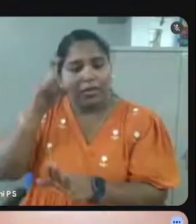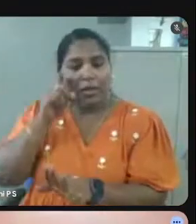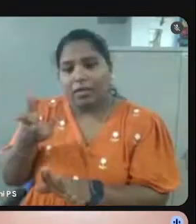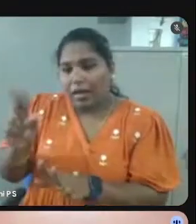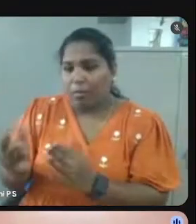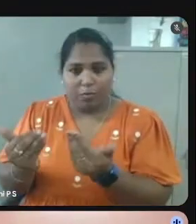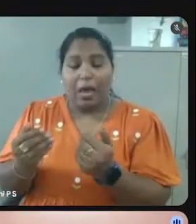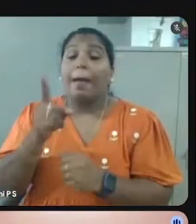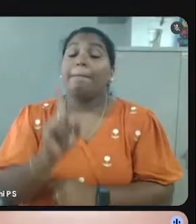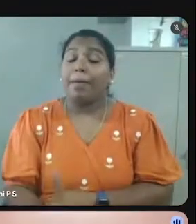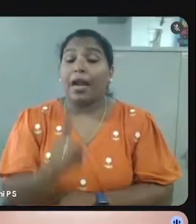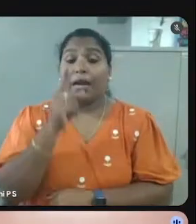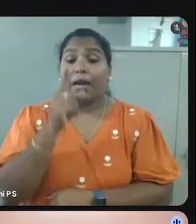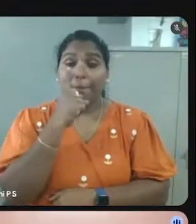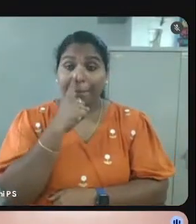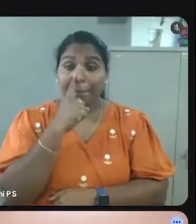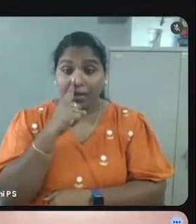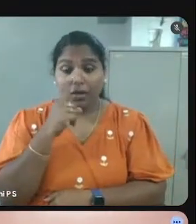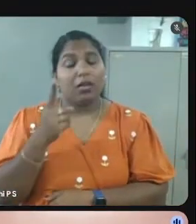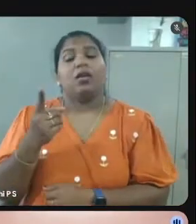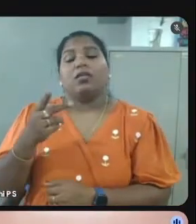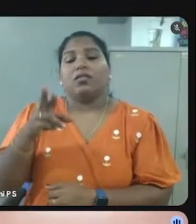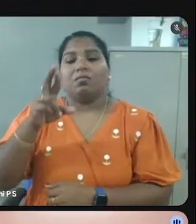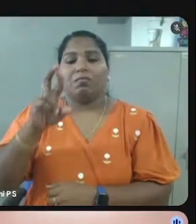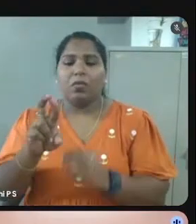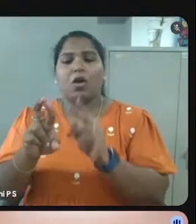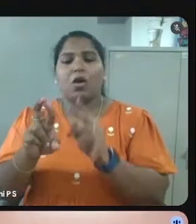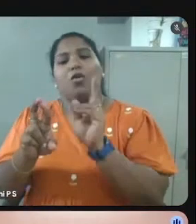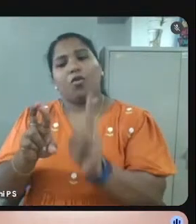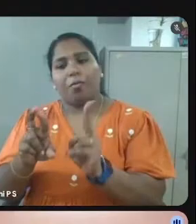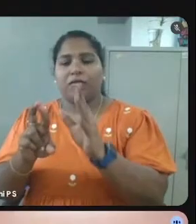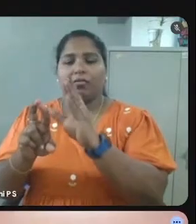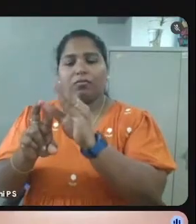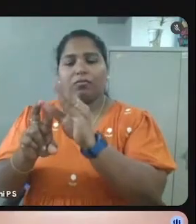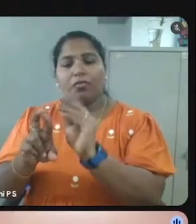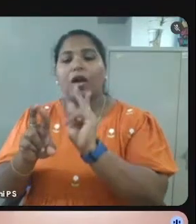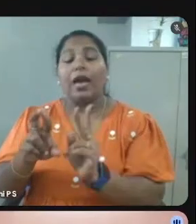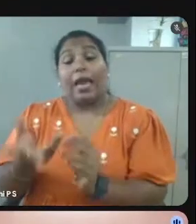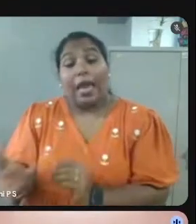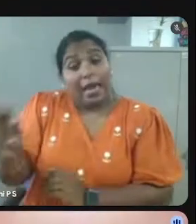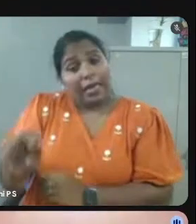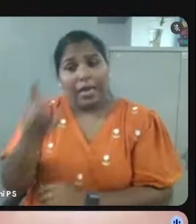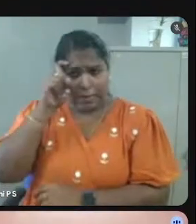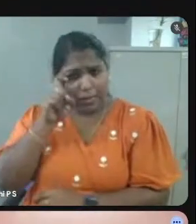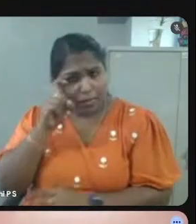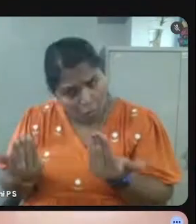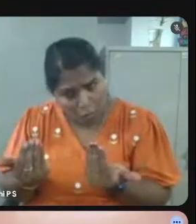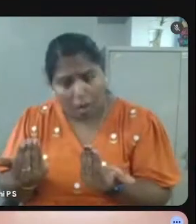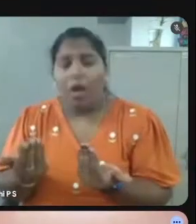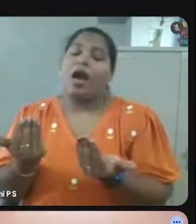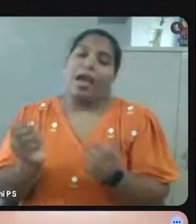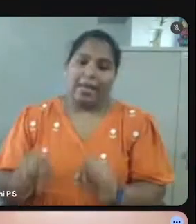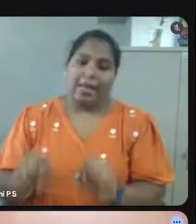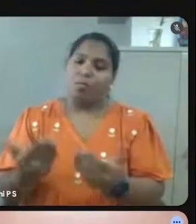ഫീമെയിൽസ് ദർ ഇസ് നോ റിഫ്രാക്റ്റീവ് പീരിയഡ്. അവർ പെട്ടെന്ന് സെക്ഷുവൽ സെക്കൻഡറി സെക്ഷൽ ആക്ടിവിറ്റിക്ക് റെഡിയാവും.